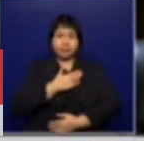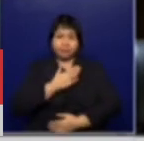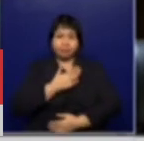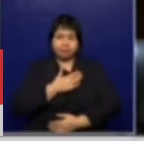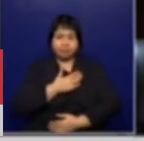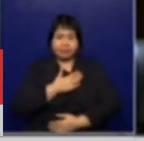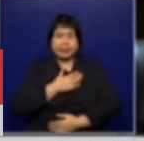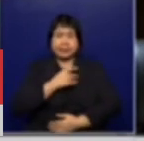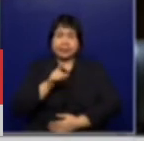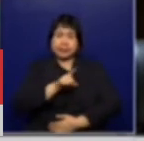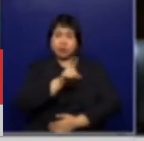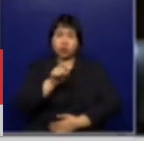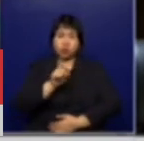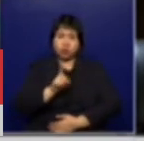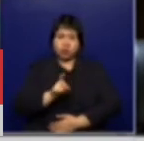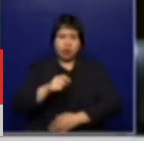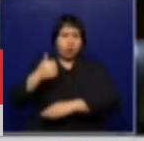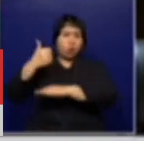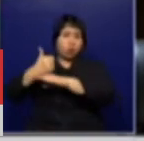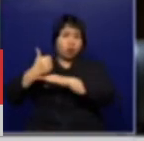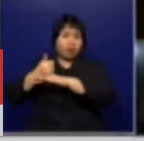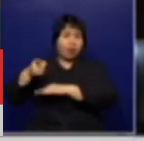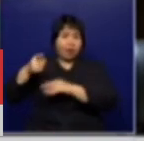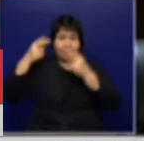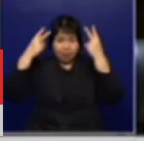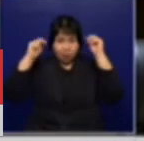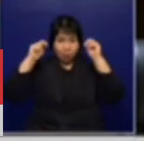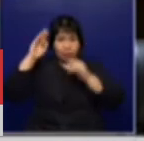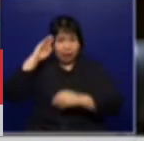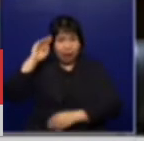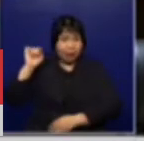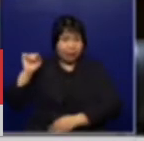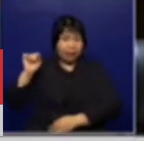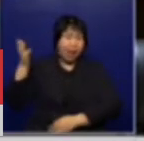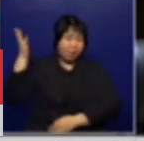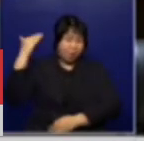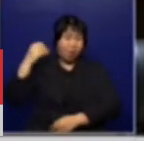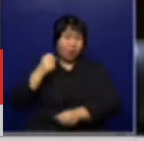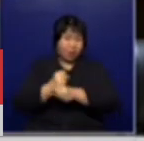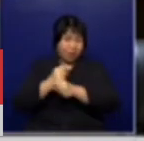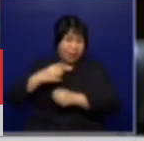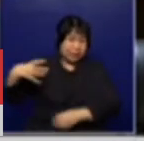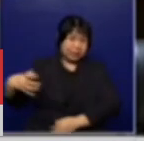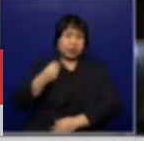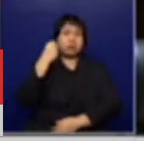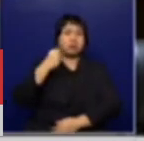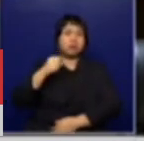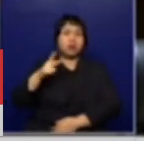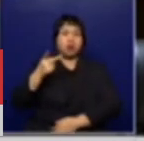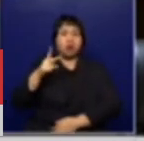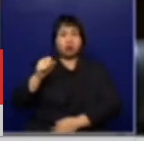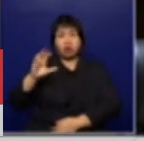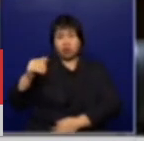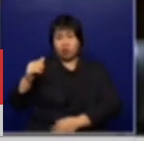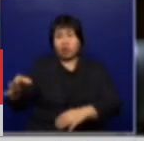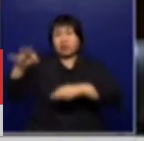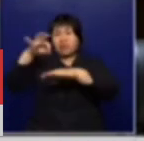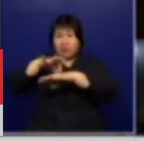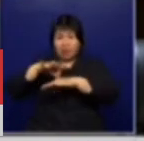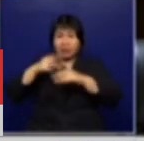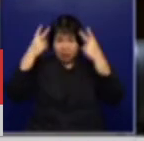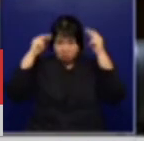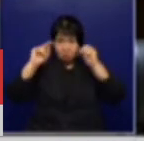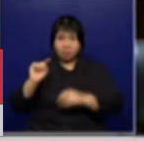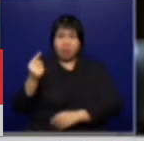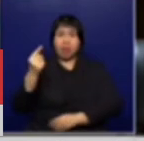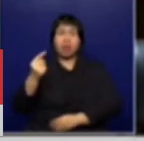าถึงที่มาของพลเอกประยุทธ์จันทร์โอชาอดีตหัวหน้าคณะรัฐประหารที่กลายมาเป็นนายกรัฐมนตรี